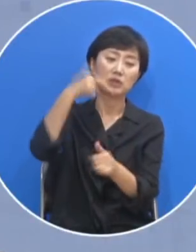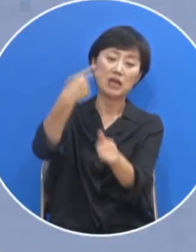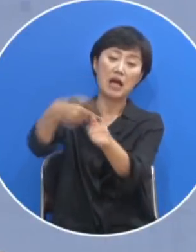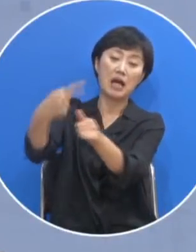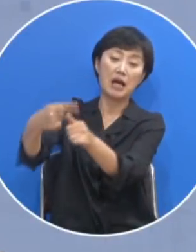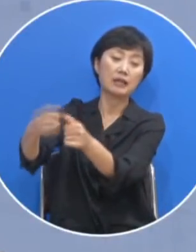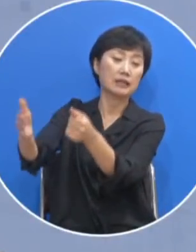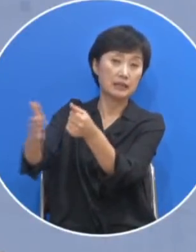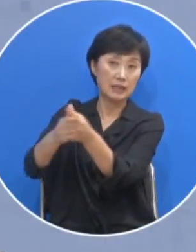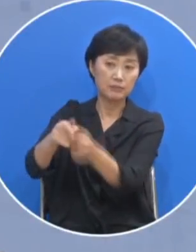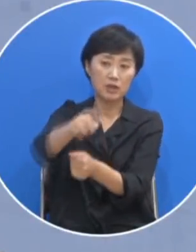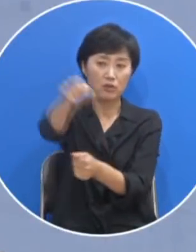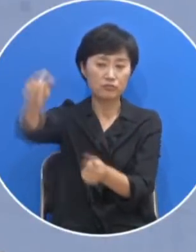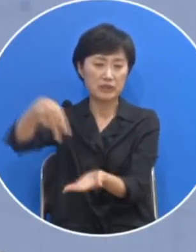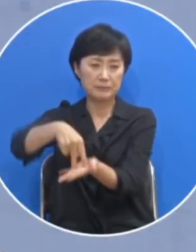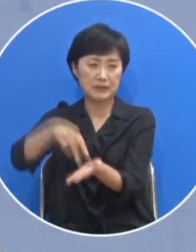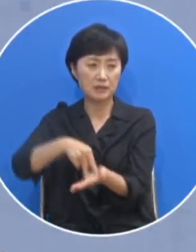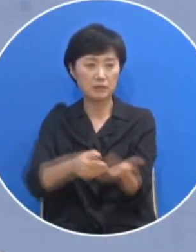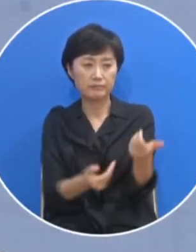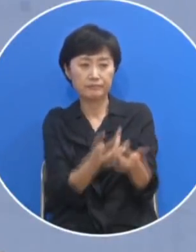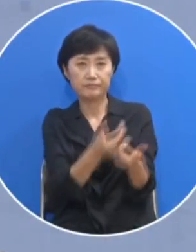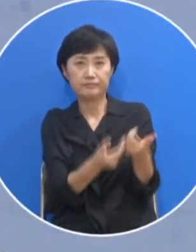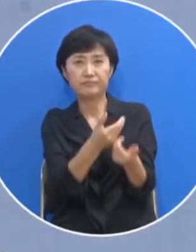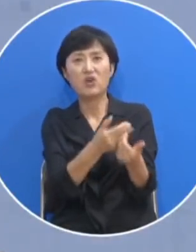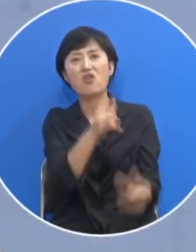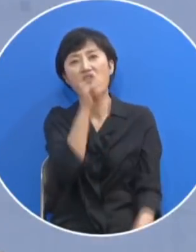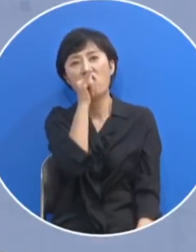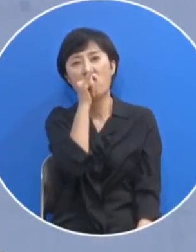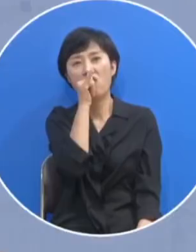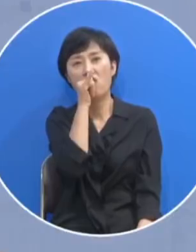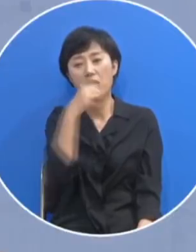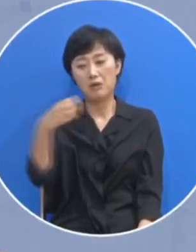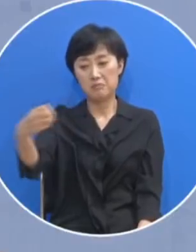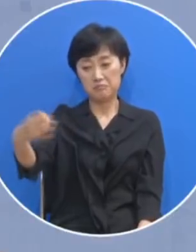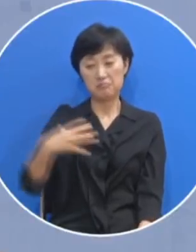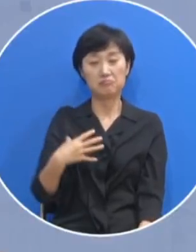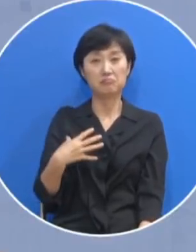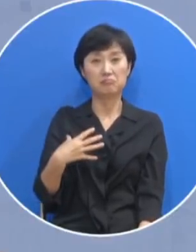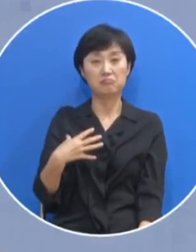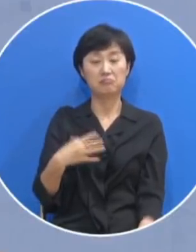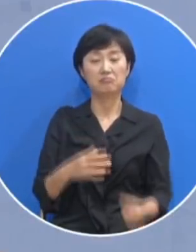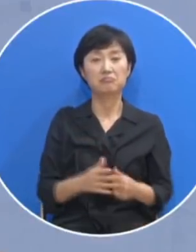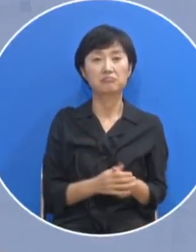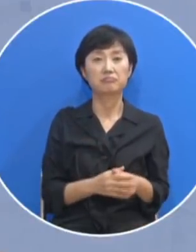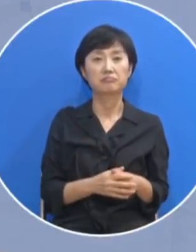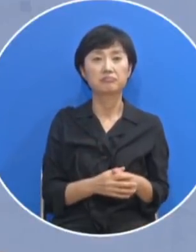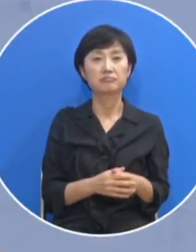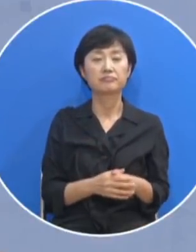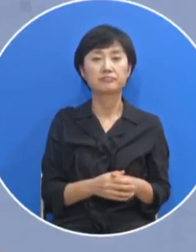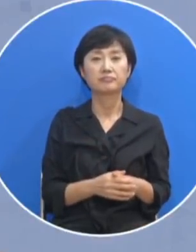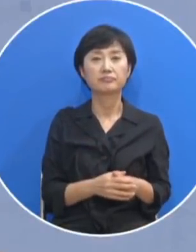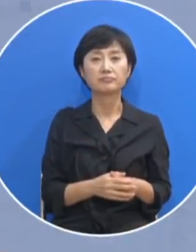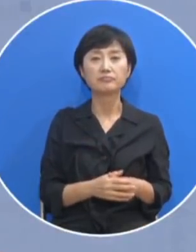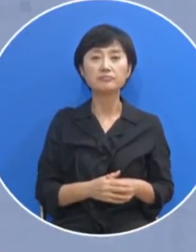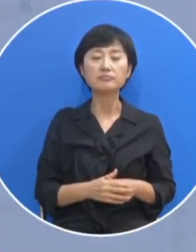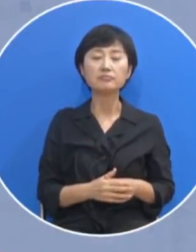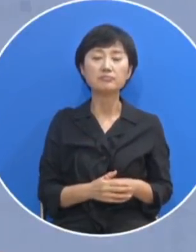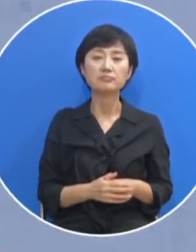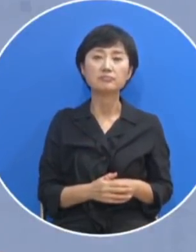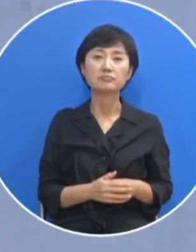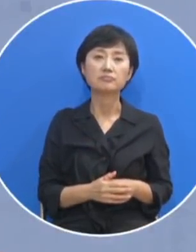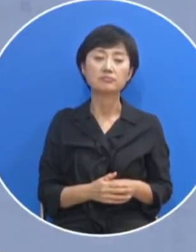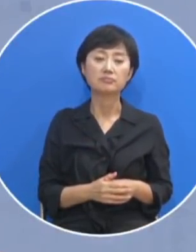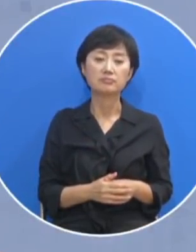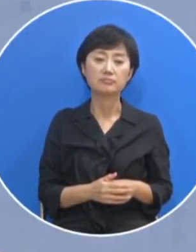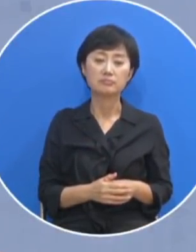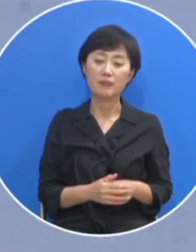좀 그렇다는 거예요 e 아래 몇 한번 봐주세요 5 디스크 2의 아예